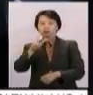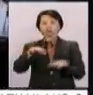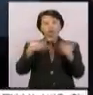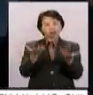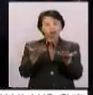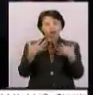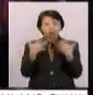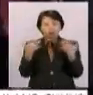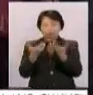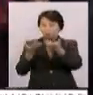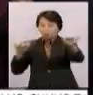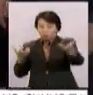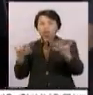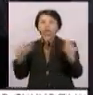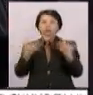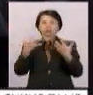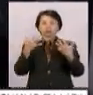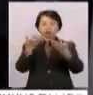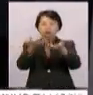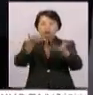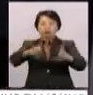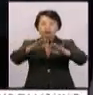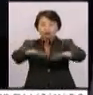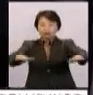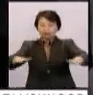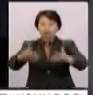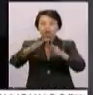mana takut berpecah dengan adik-adik.